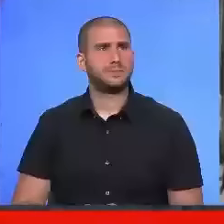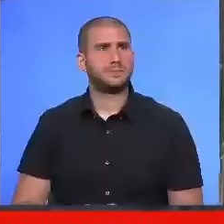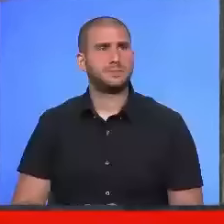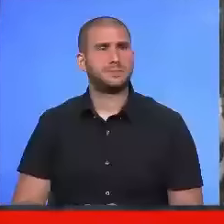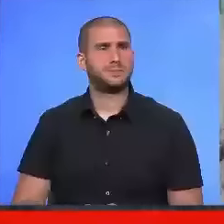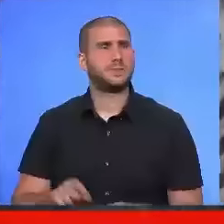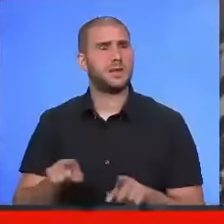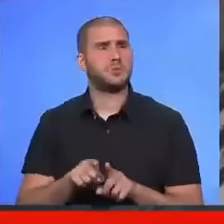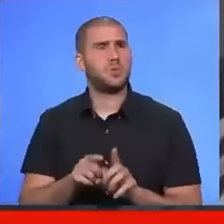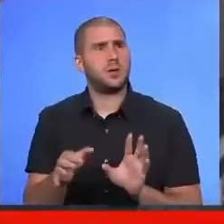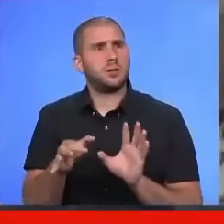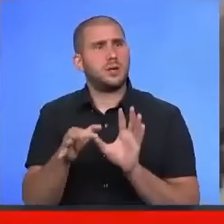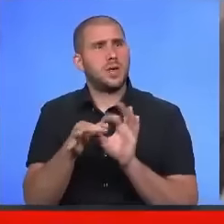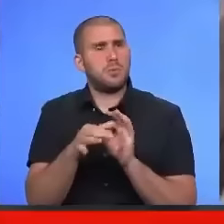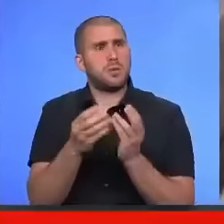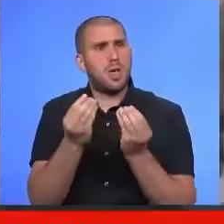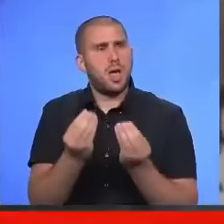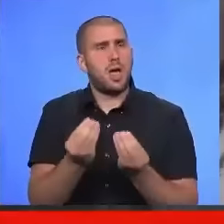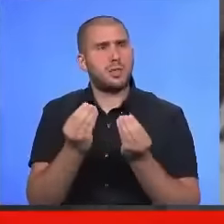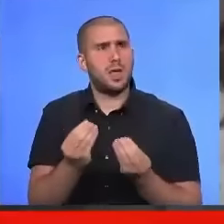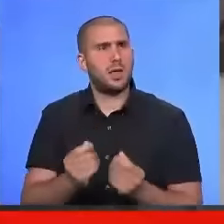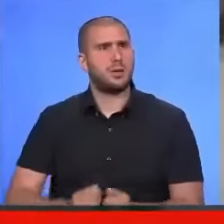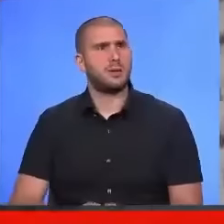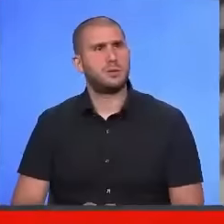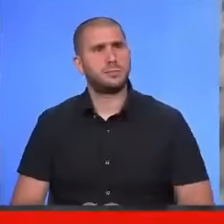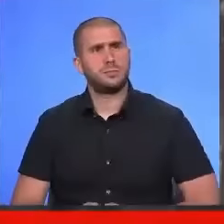סוג של התחברות לאט